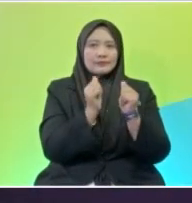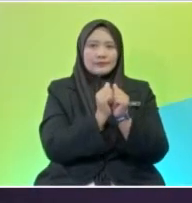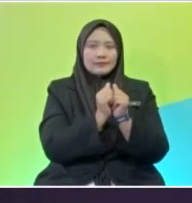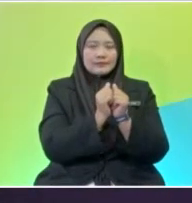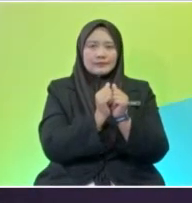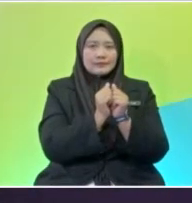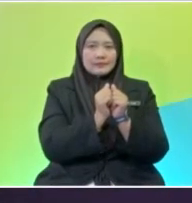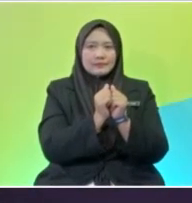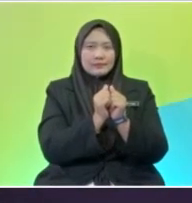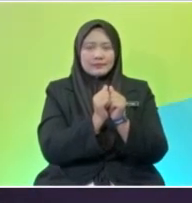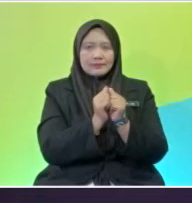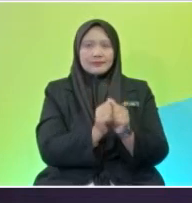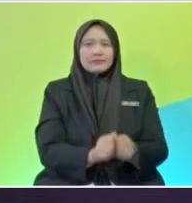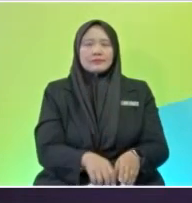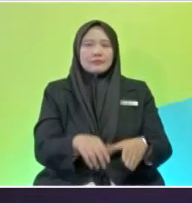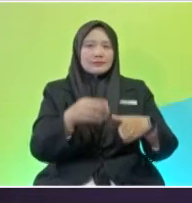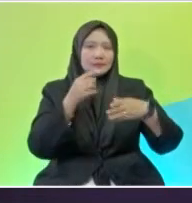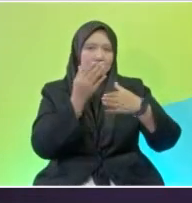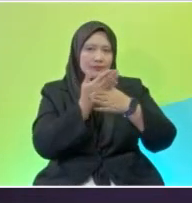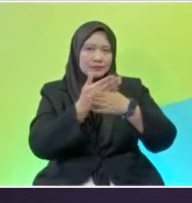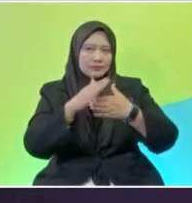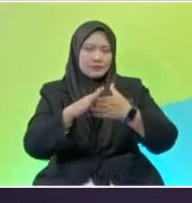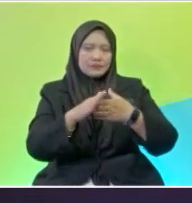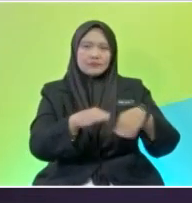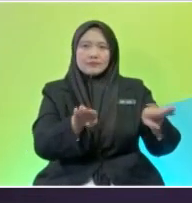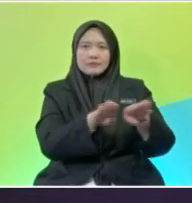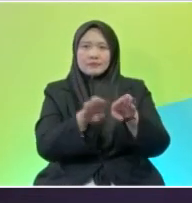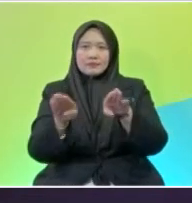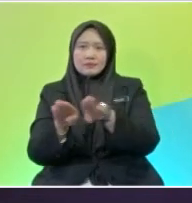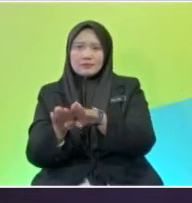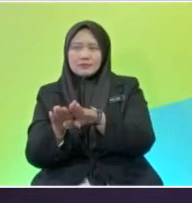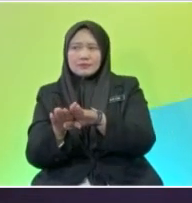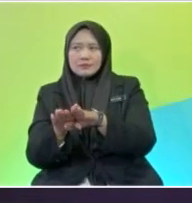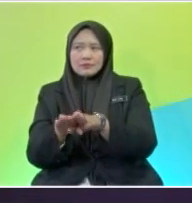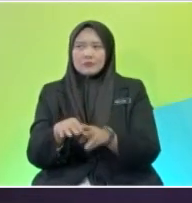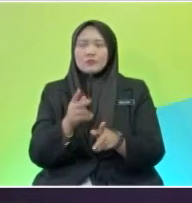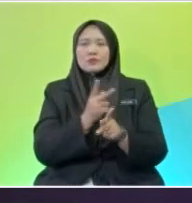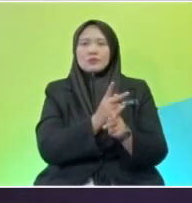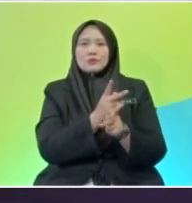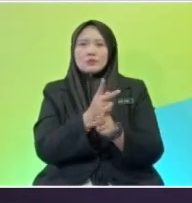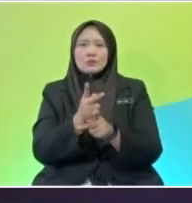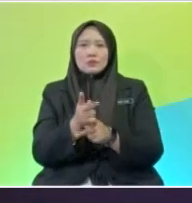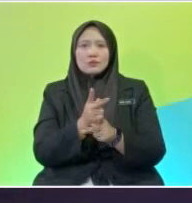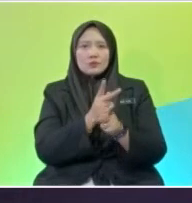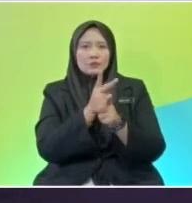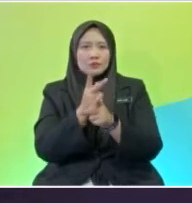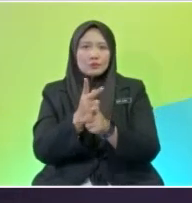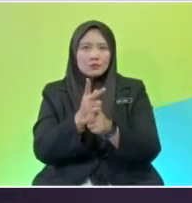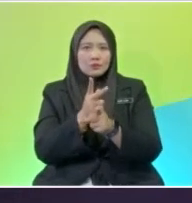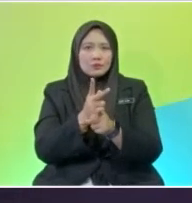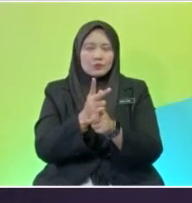yaitu bagi sebagai pengungsian tadi kita kumpul sekarang kita berkongsi Oke